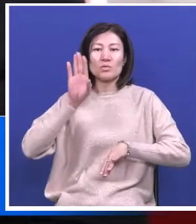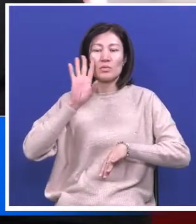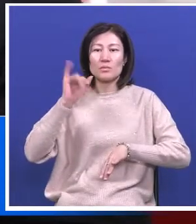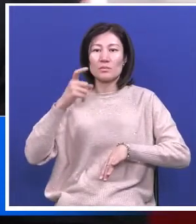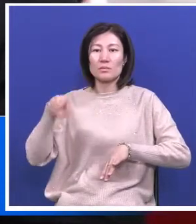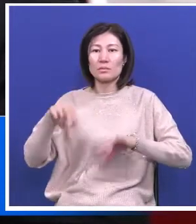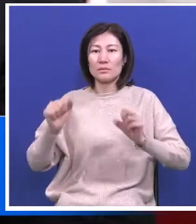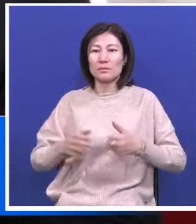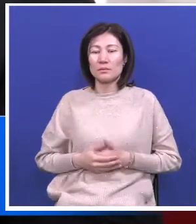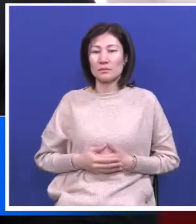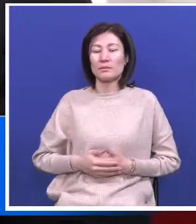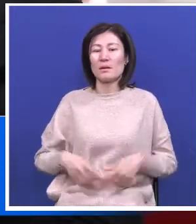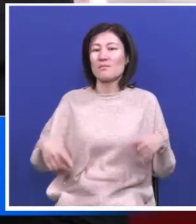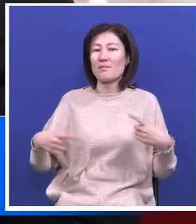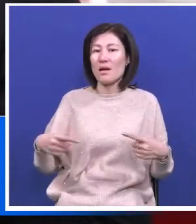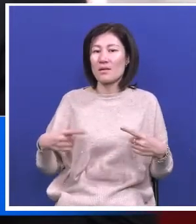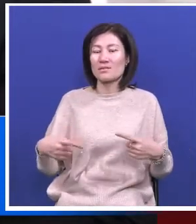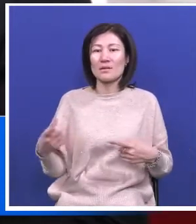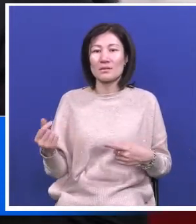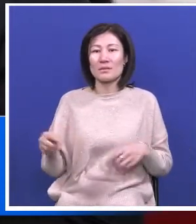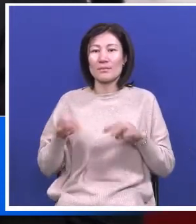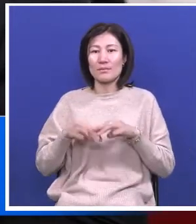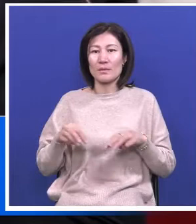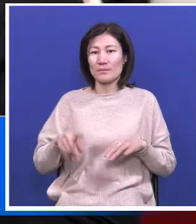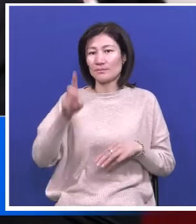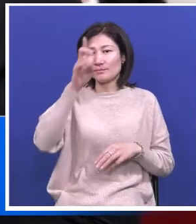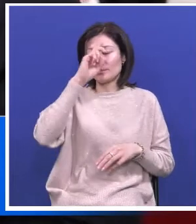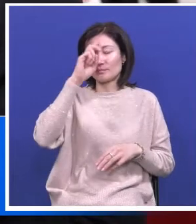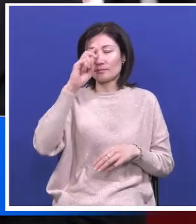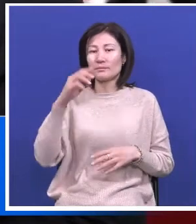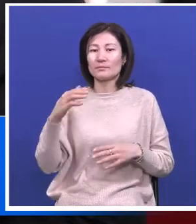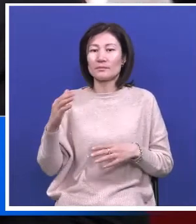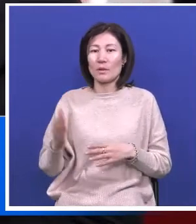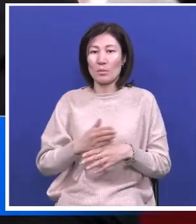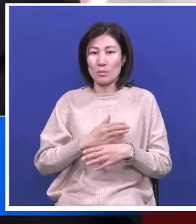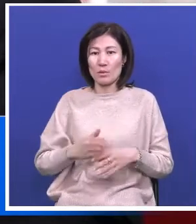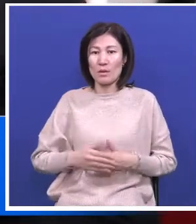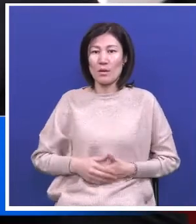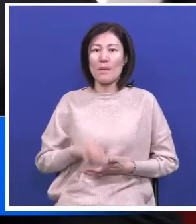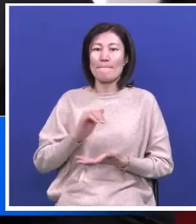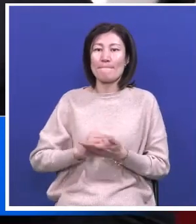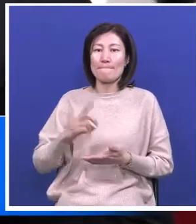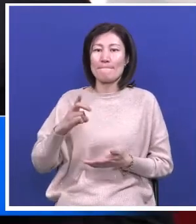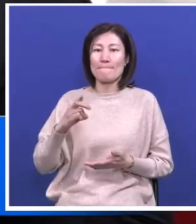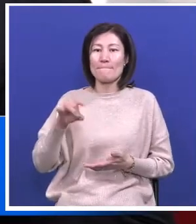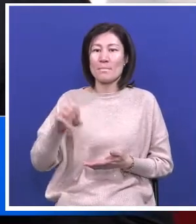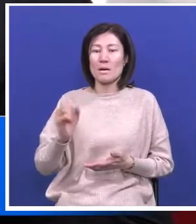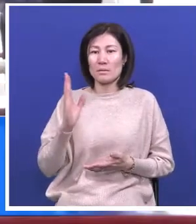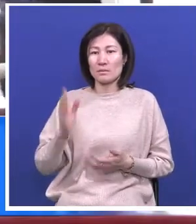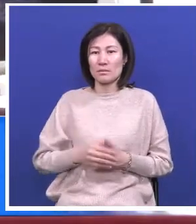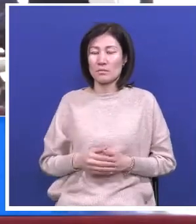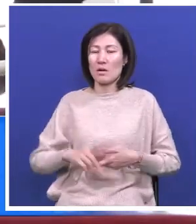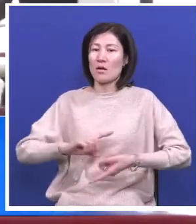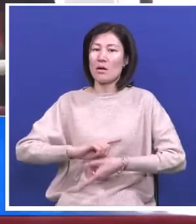хим реагенттері бар, сол жағын бәрлі өкімет тарапынан зерделеп, осылай бағаны қойылған жатыс, яғни нақты бір қадал қойған бір баға